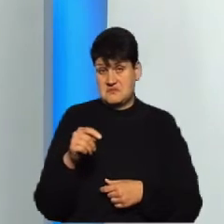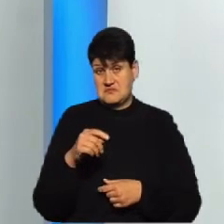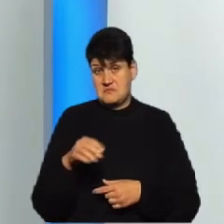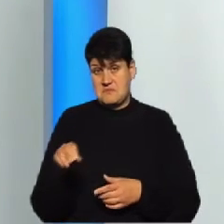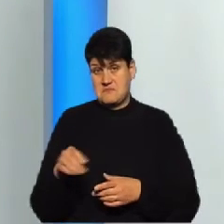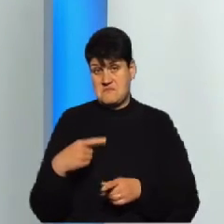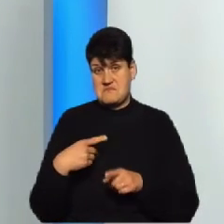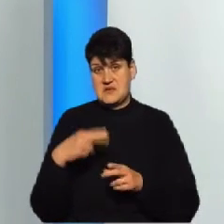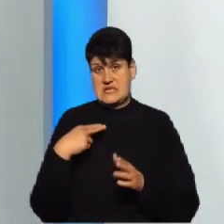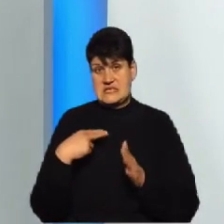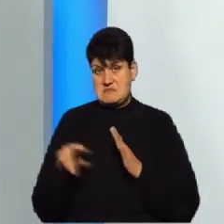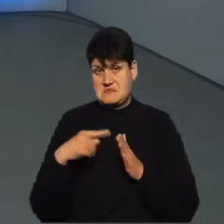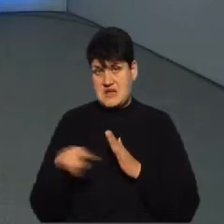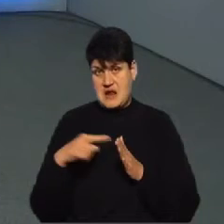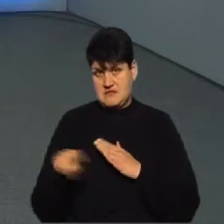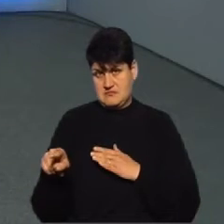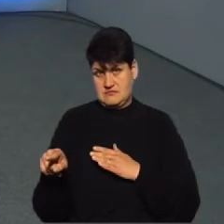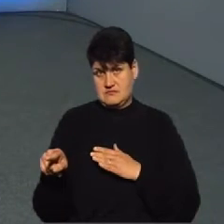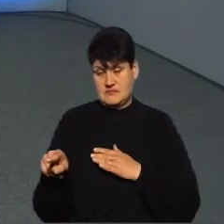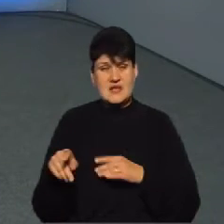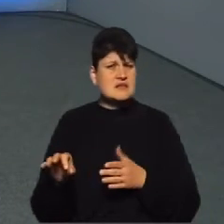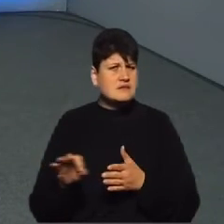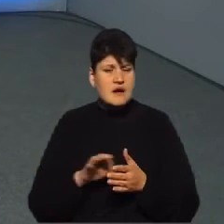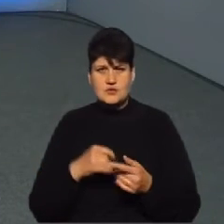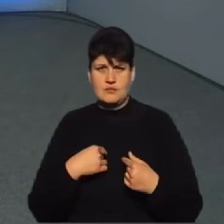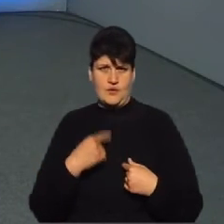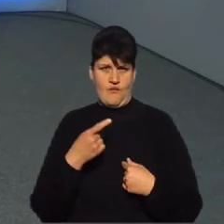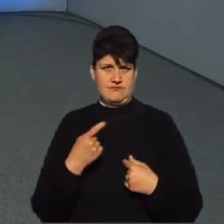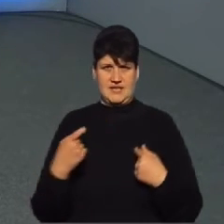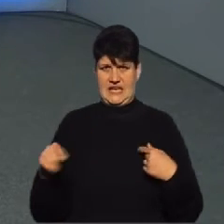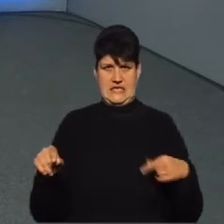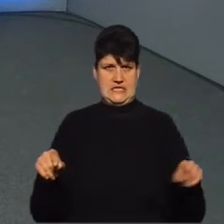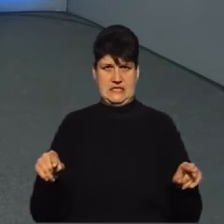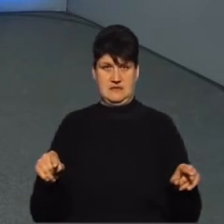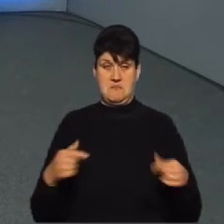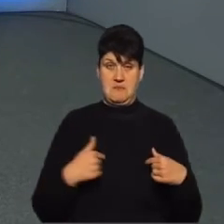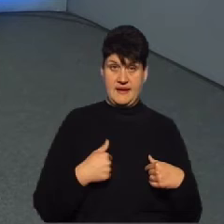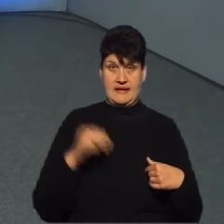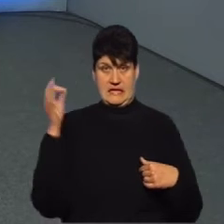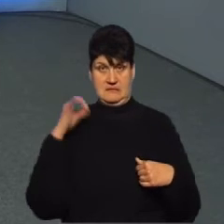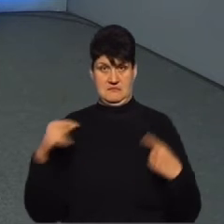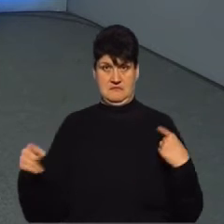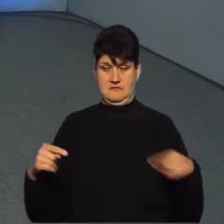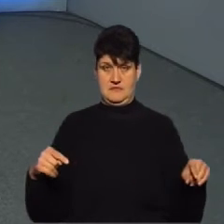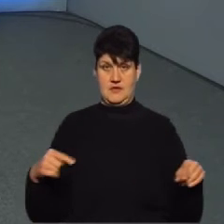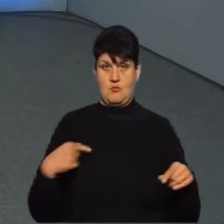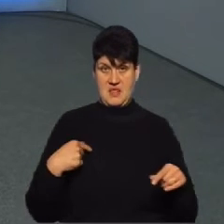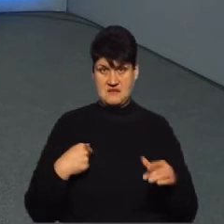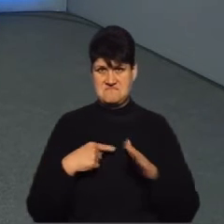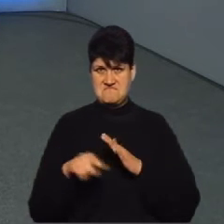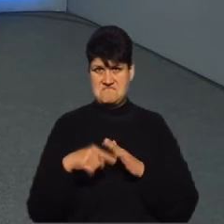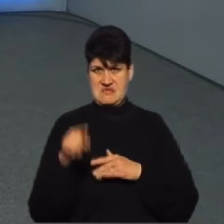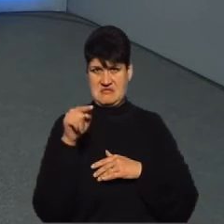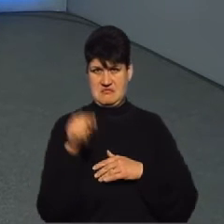підміна абсолютно, ми протилежні. Тобто в нас ти будеш негативний стукач, на тебе навішують ярлик